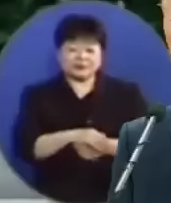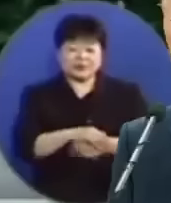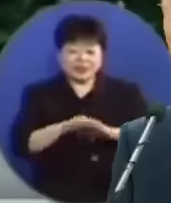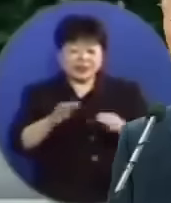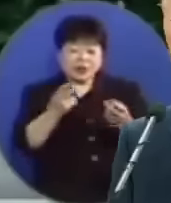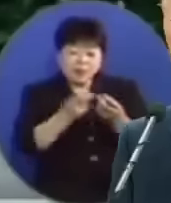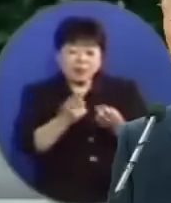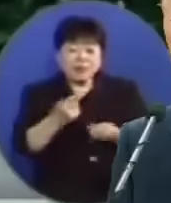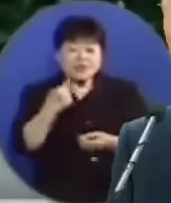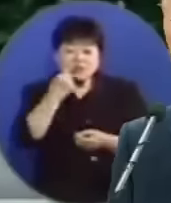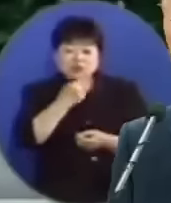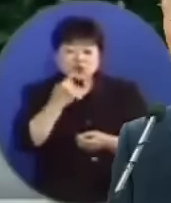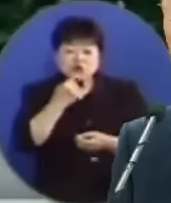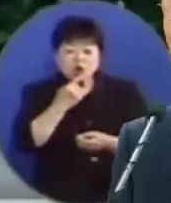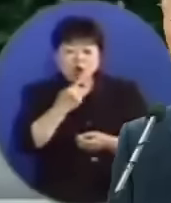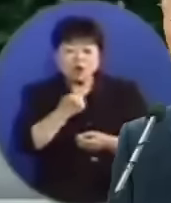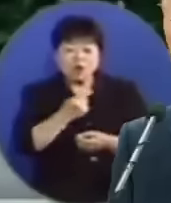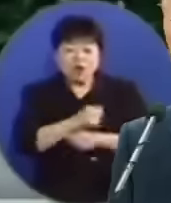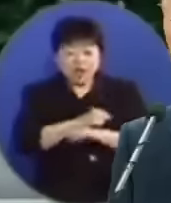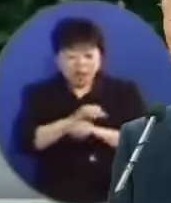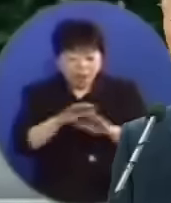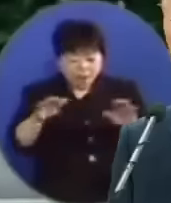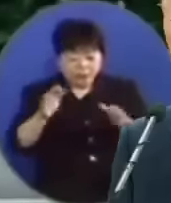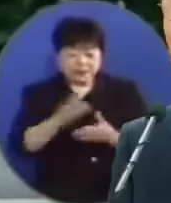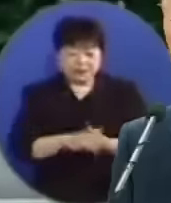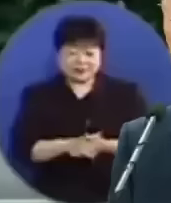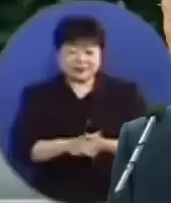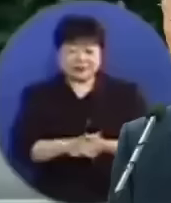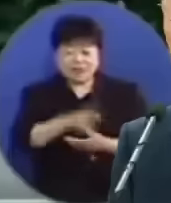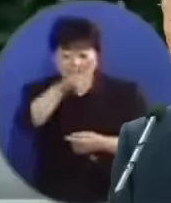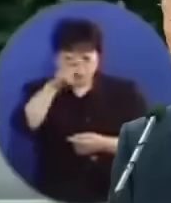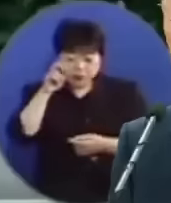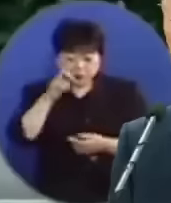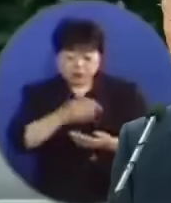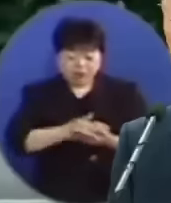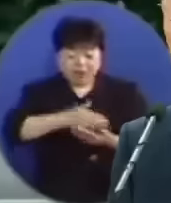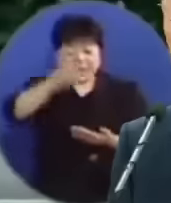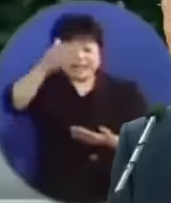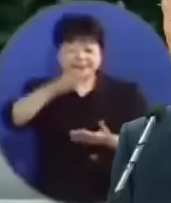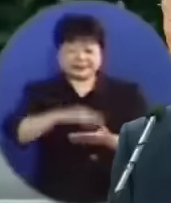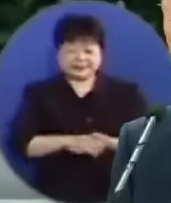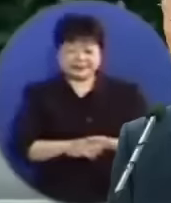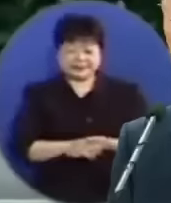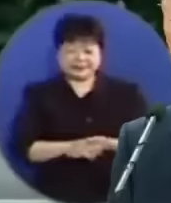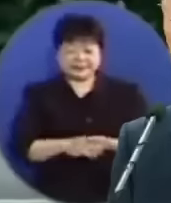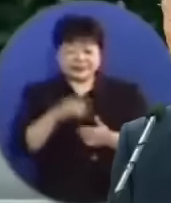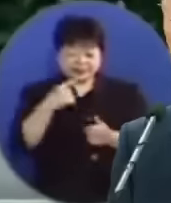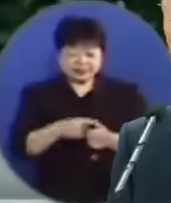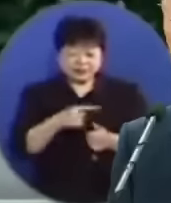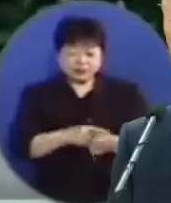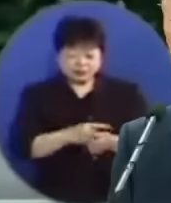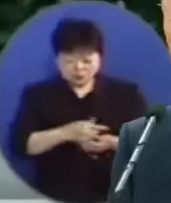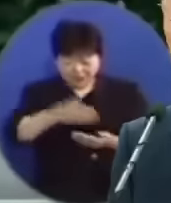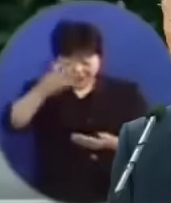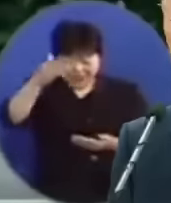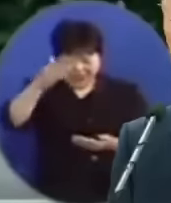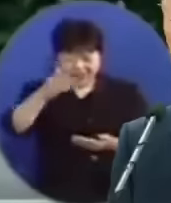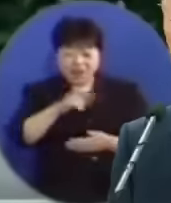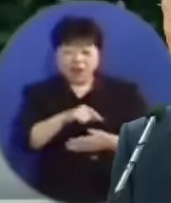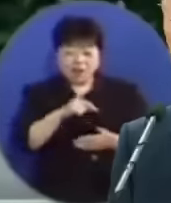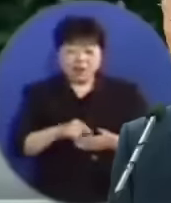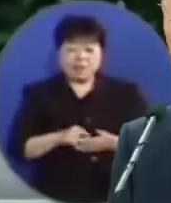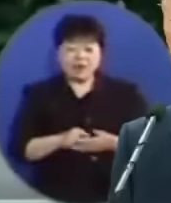해소합니까? 입술로 해소를 시켜야 되는 것입니다. 미움은 물러가라. 참소는 물러가라.